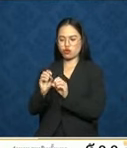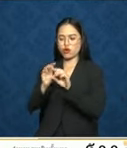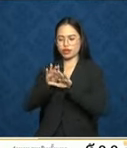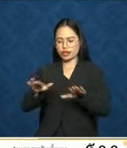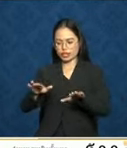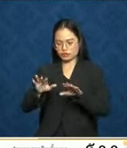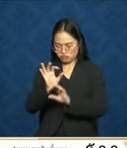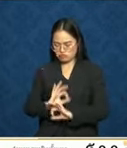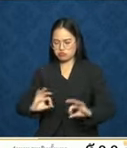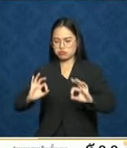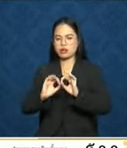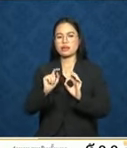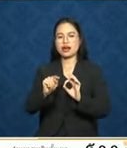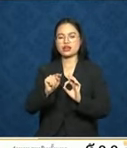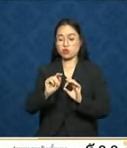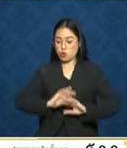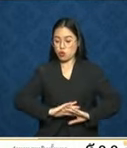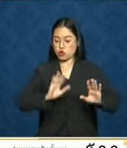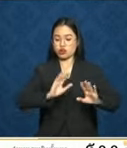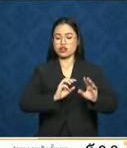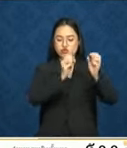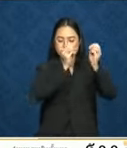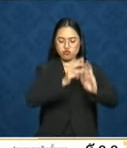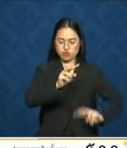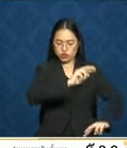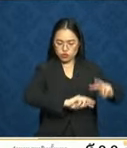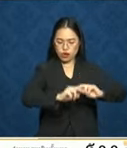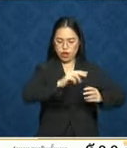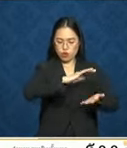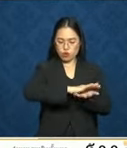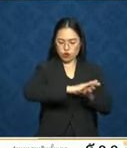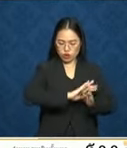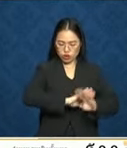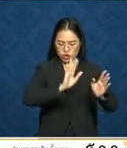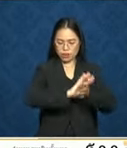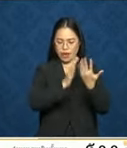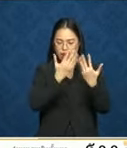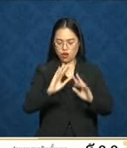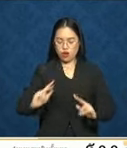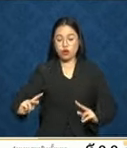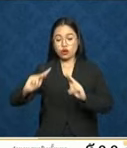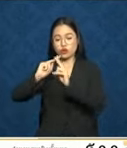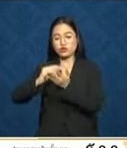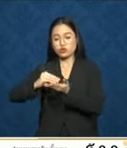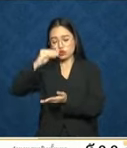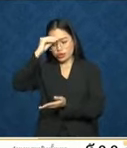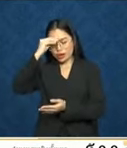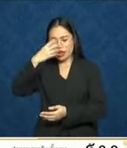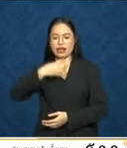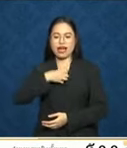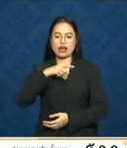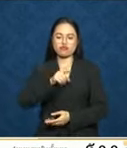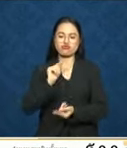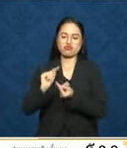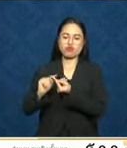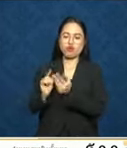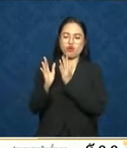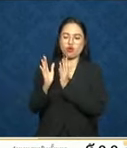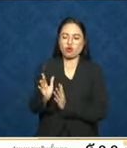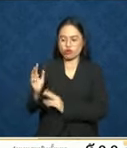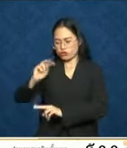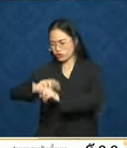คัญค่ะนอกจากการยกเลิกครูเวรแล้วนะคะก็อยากจะขอให้กระทรวงศึกษานะคะเร่งการคืนนักการพันโรงค่ะให้กับโร